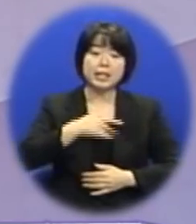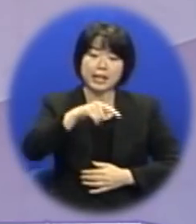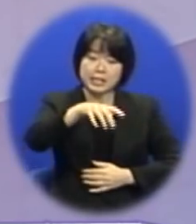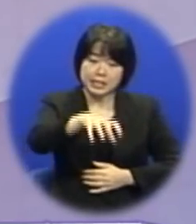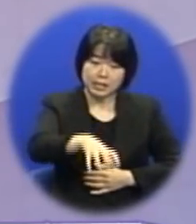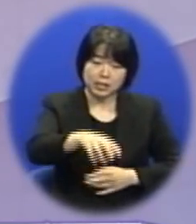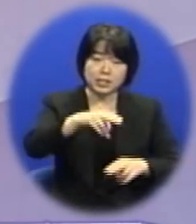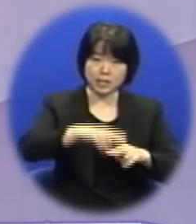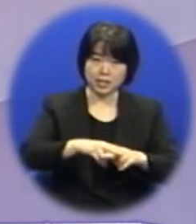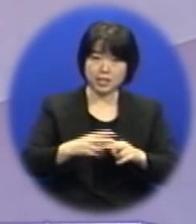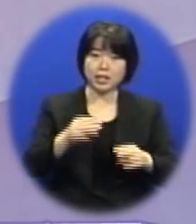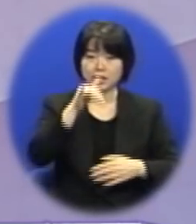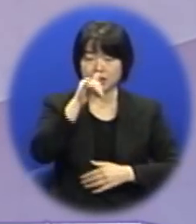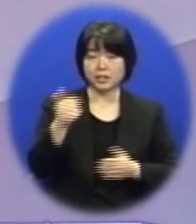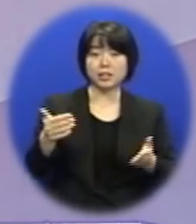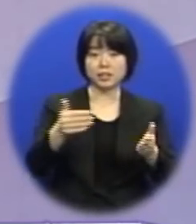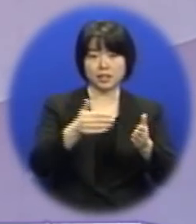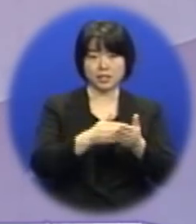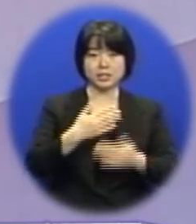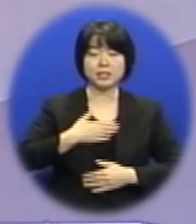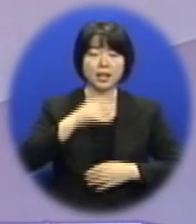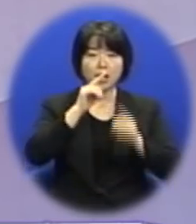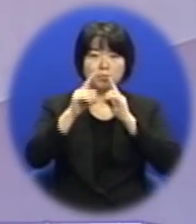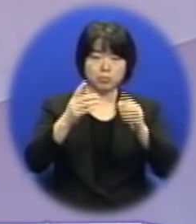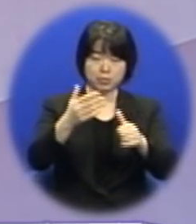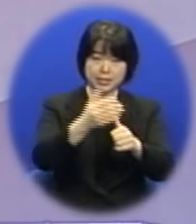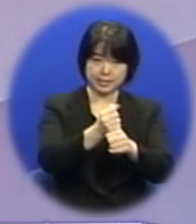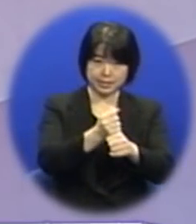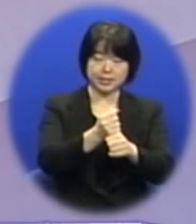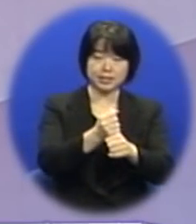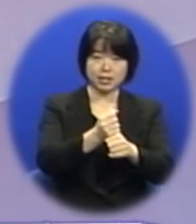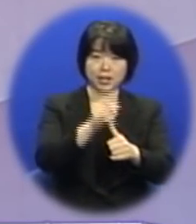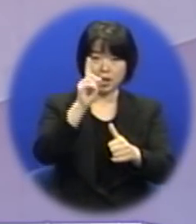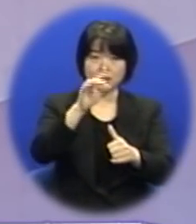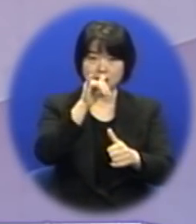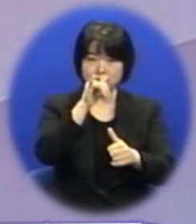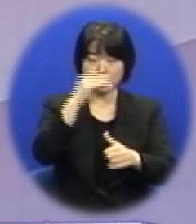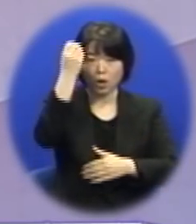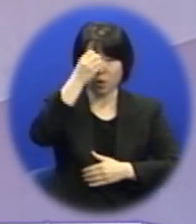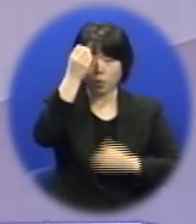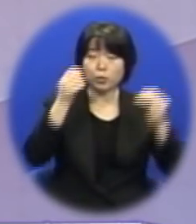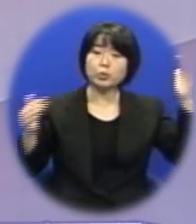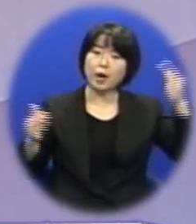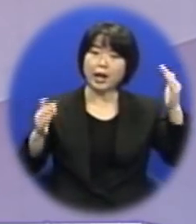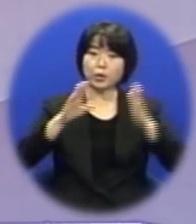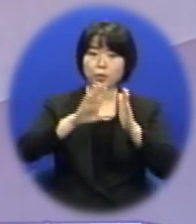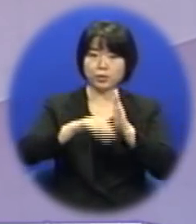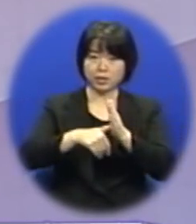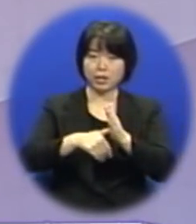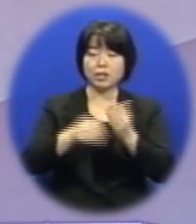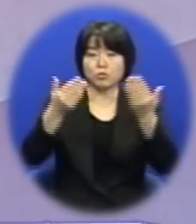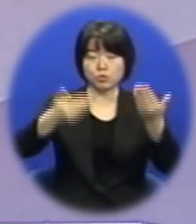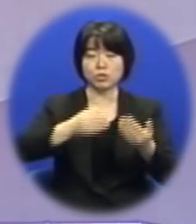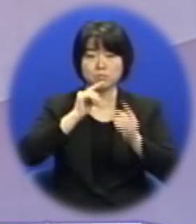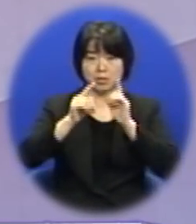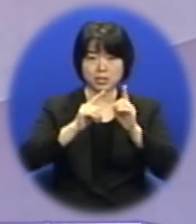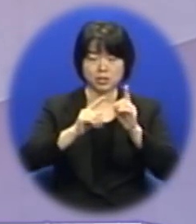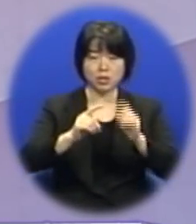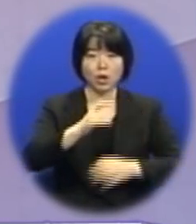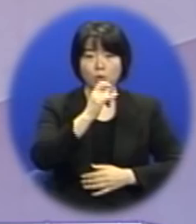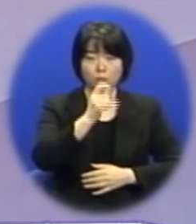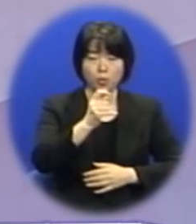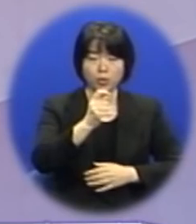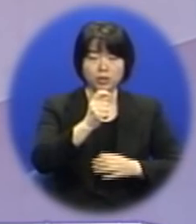자리에 있기까지 제가 붙잡은 말씀이 하나 있었는데 고등학교 때 주신 말씀입니다. 고린도후서 13장 5절